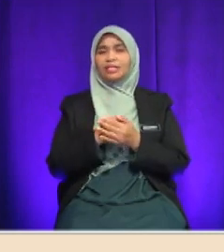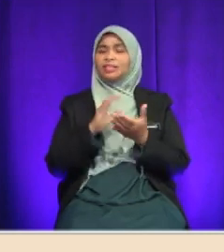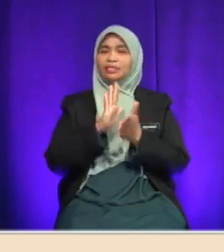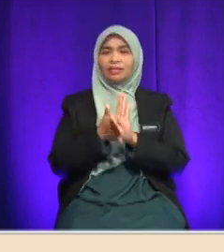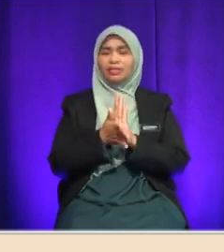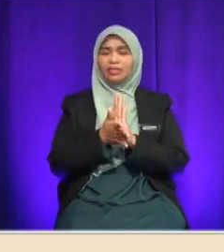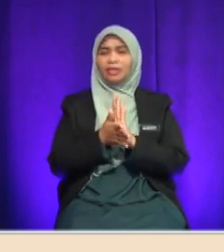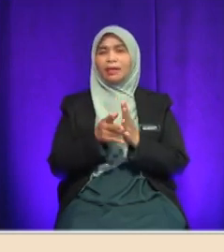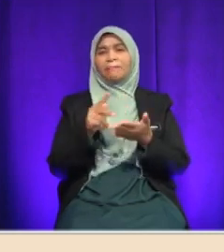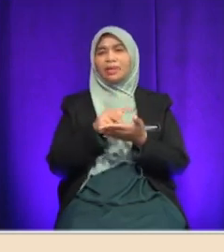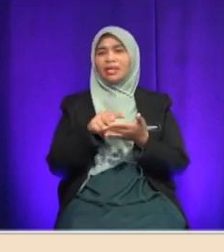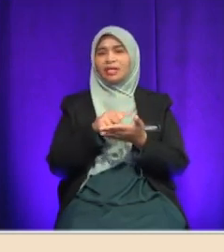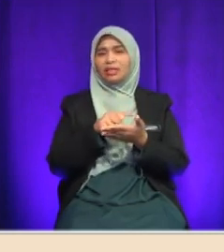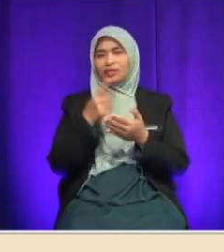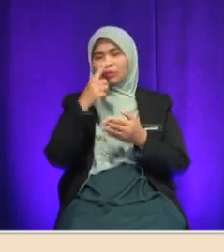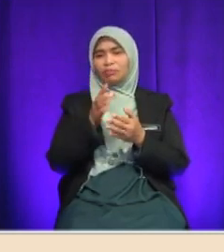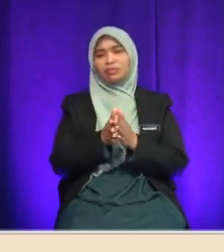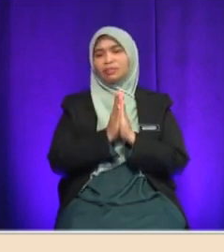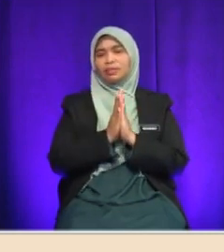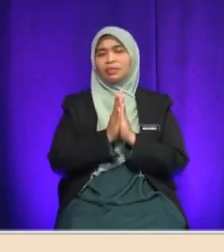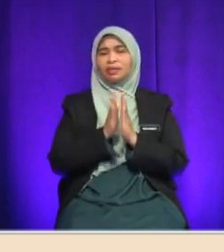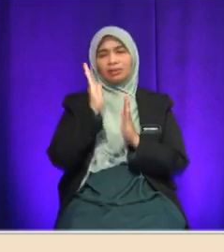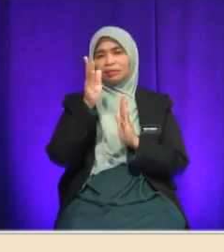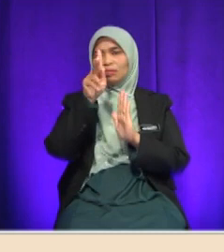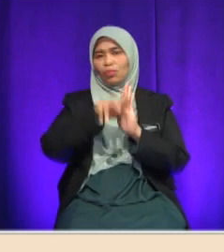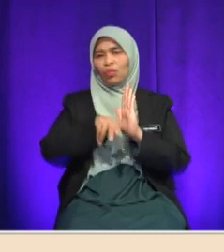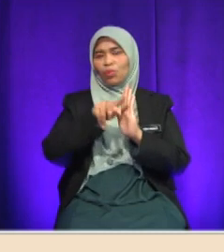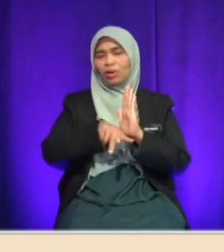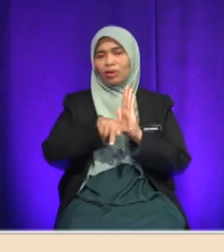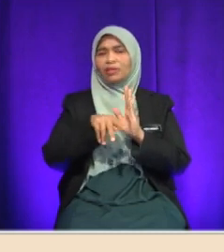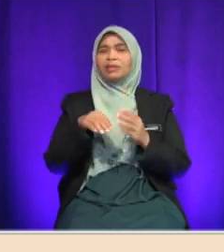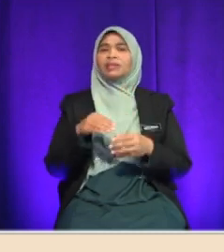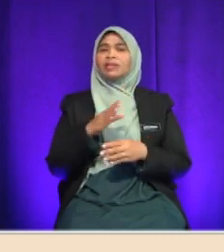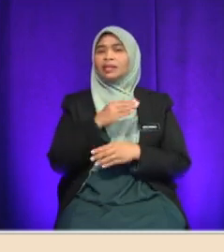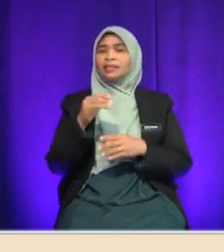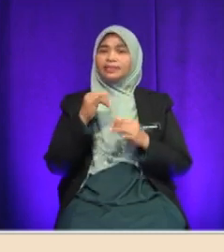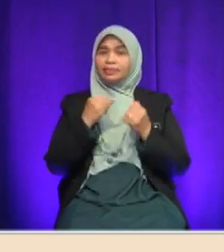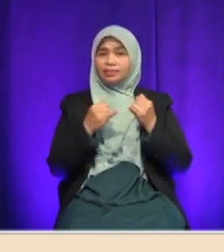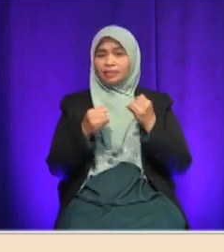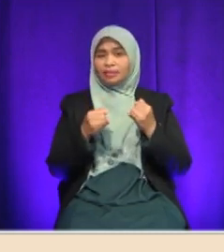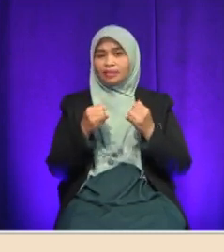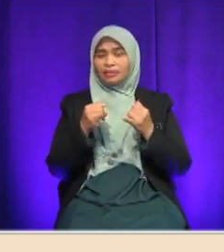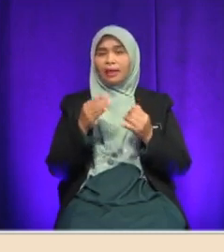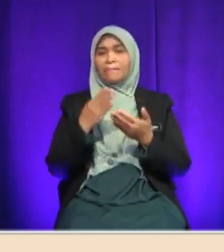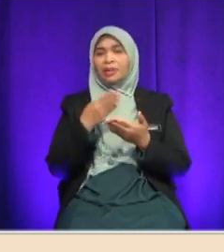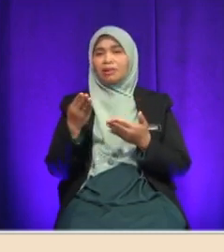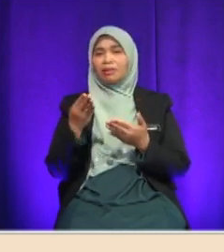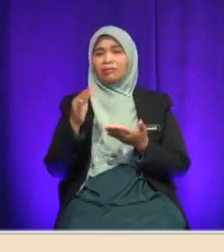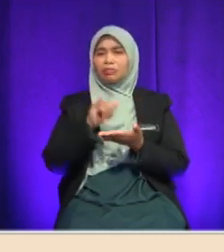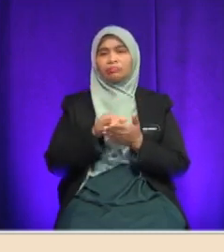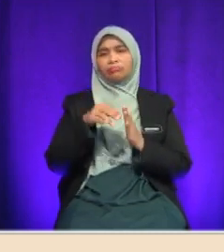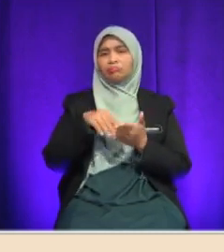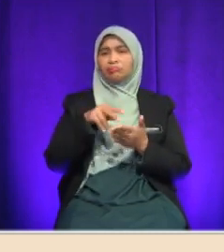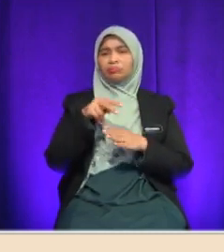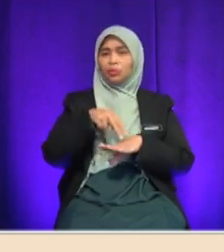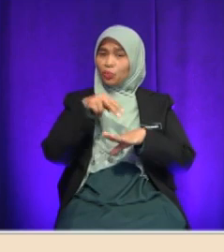barang akan jatuh. Sebaliknya, apabila harga sesuatu barang jatuh,